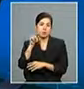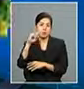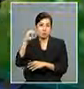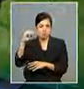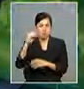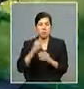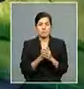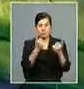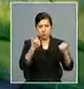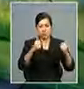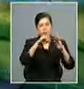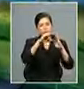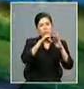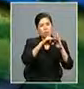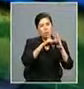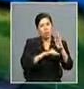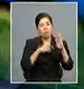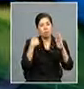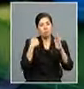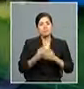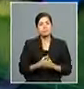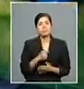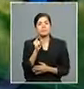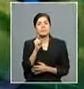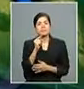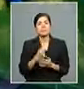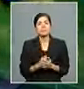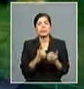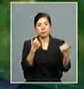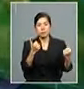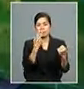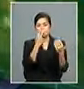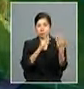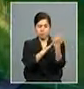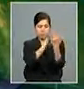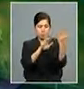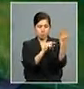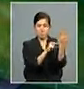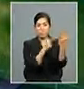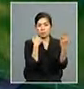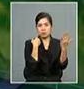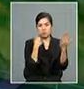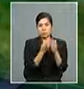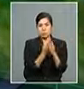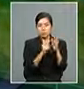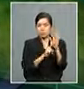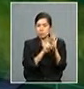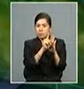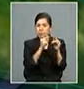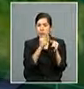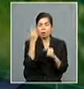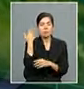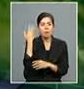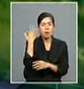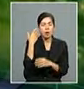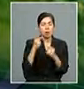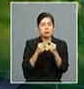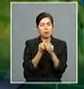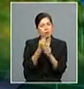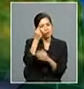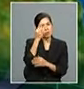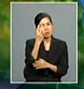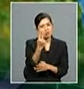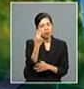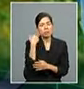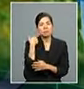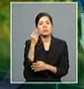ลดความแรงลงอย่างไรต้องดูจากภาพนี้นะครับนี่คือแผนที่การเปรียบเทียบอุณหภูมิต่ำสุดของเมื่อวานนี้กับเมื่อวานซืนนี้สังเกต